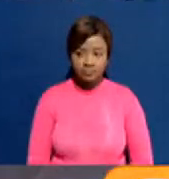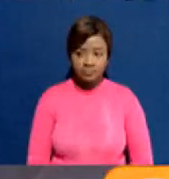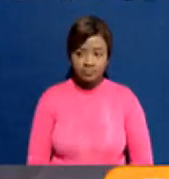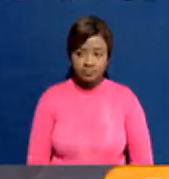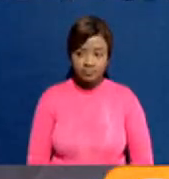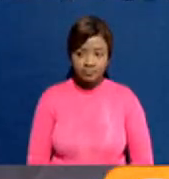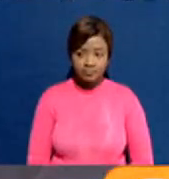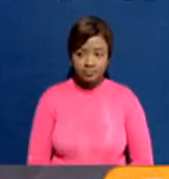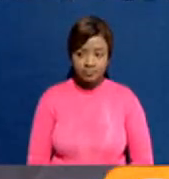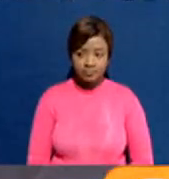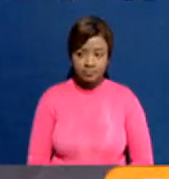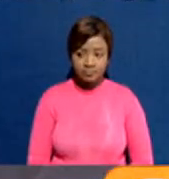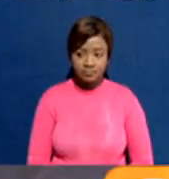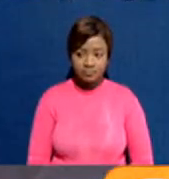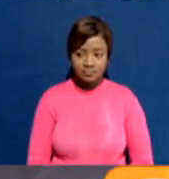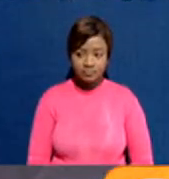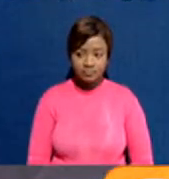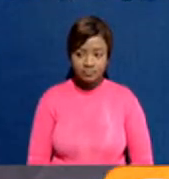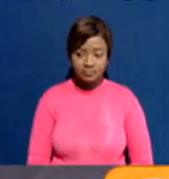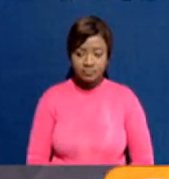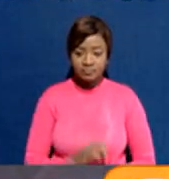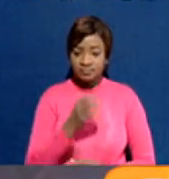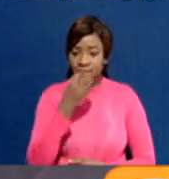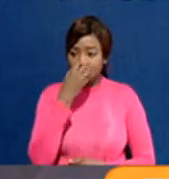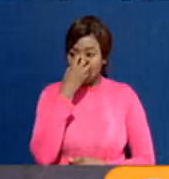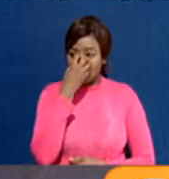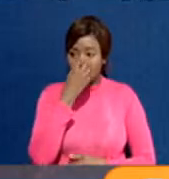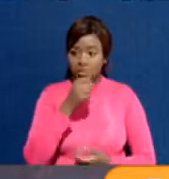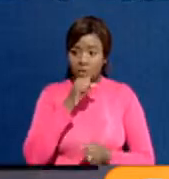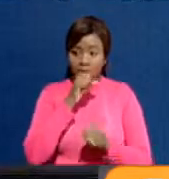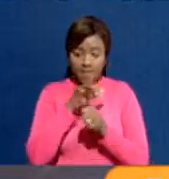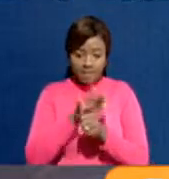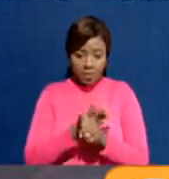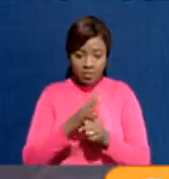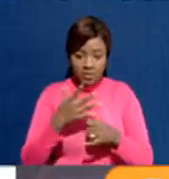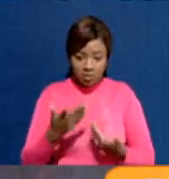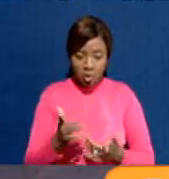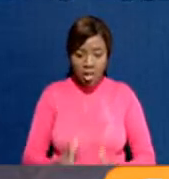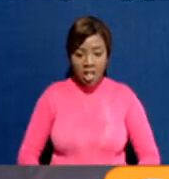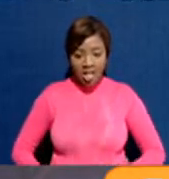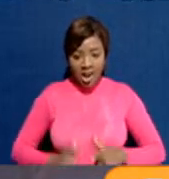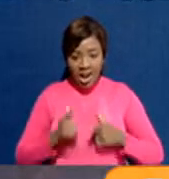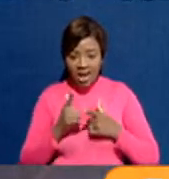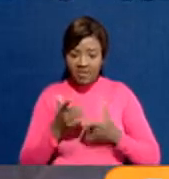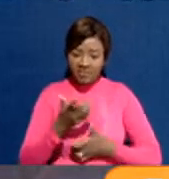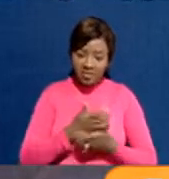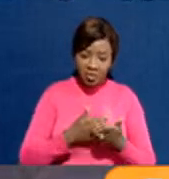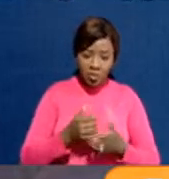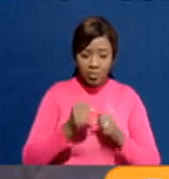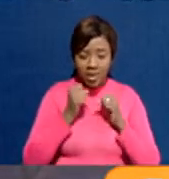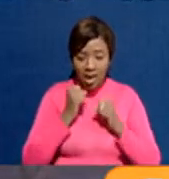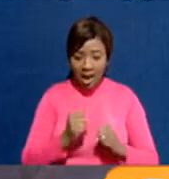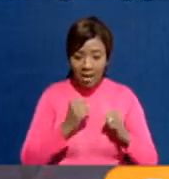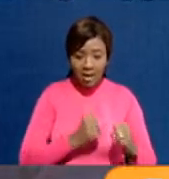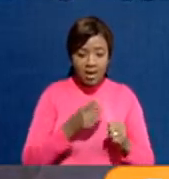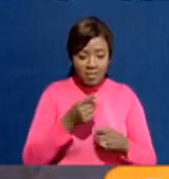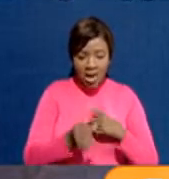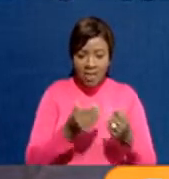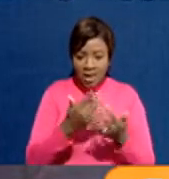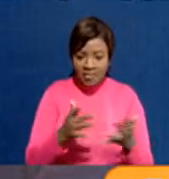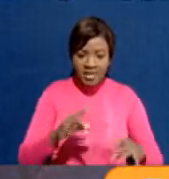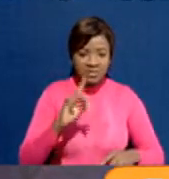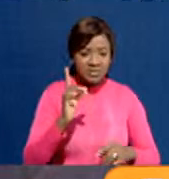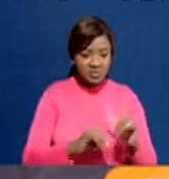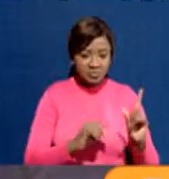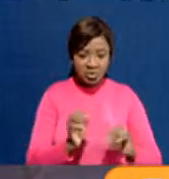Tukiachana na hayo ya Shakahola, Rais William Ruto ameahidi kupunguza gharama ya maisha zaidi kuanzia wiki ijayo. Rais